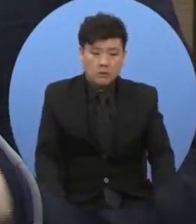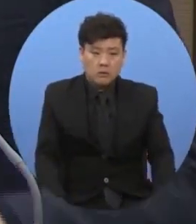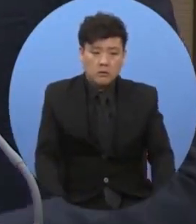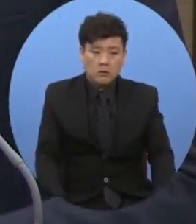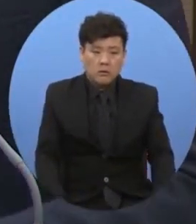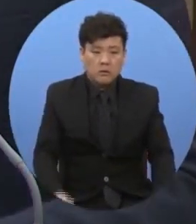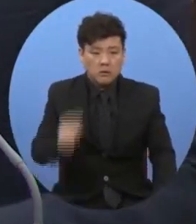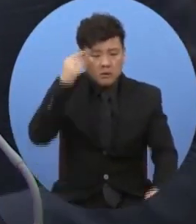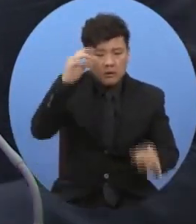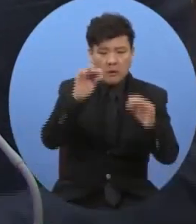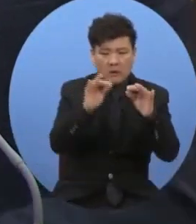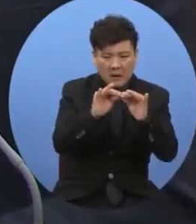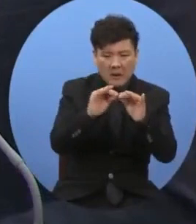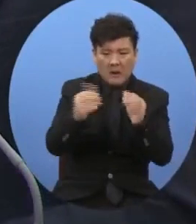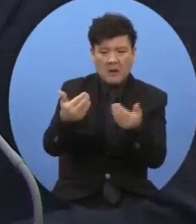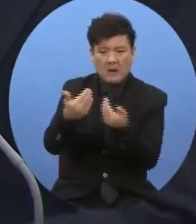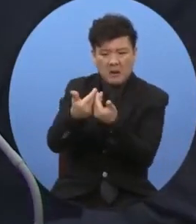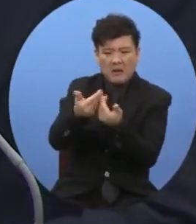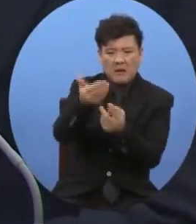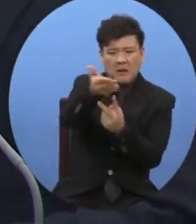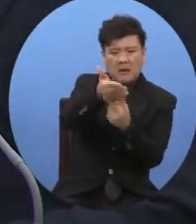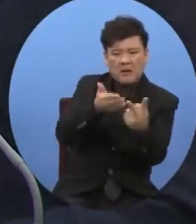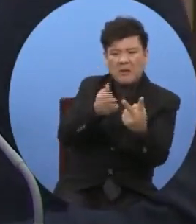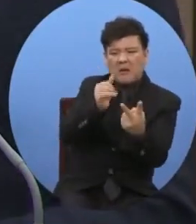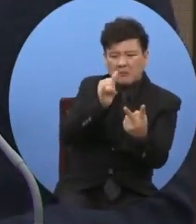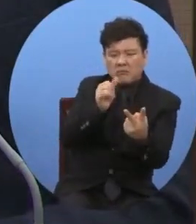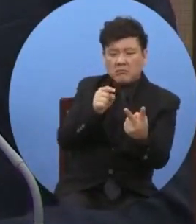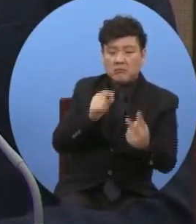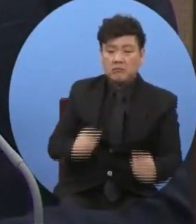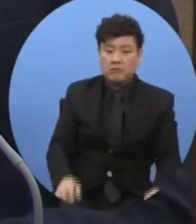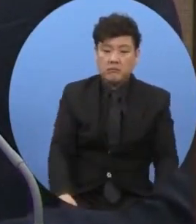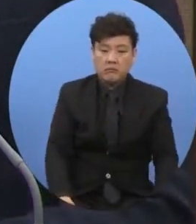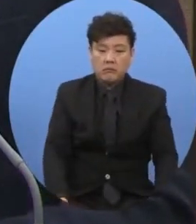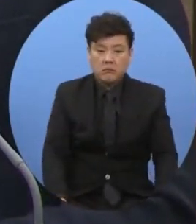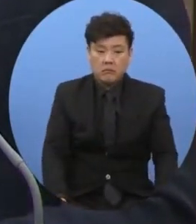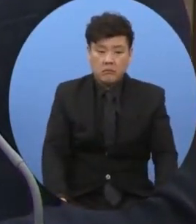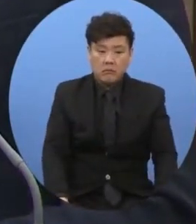찬반 양론이 있습니다. 당초에